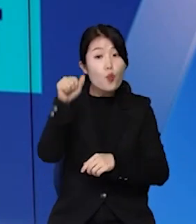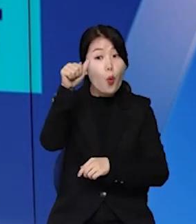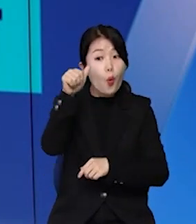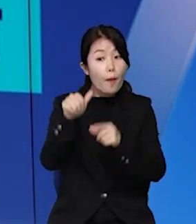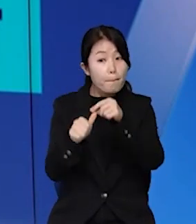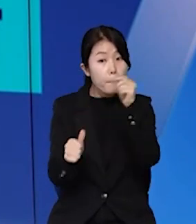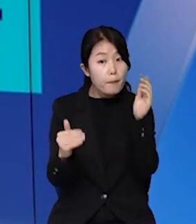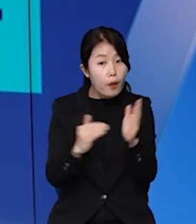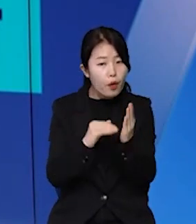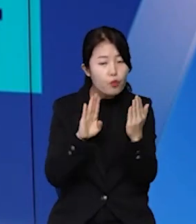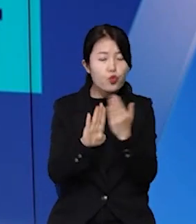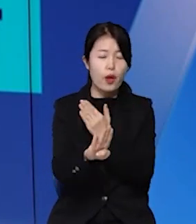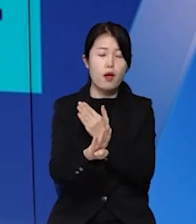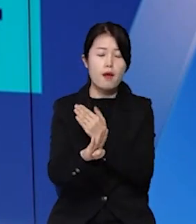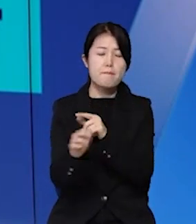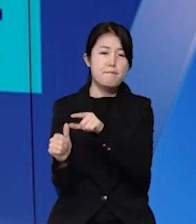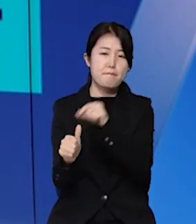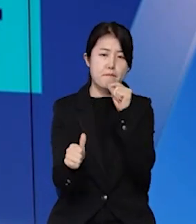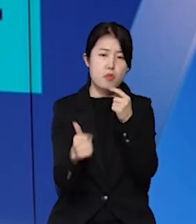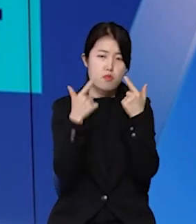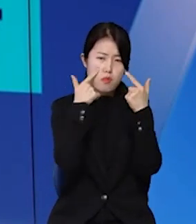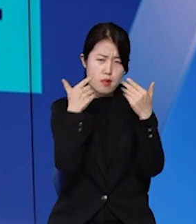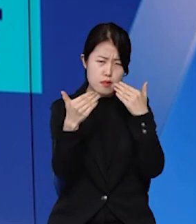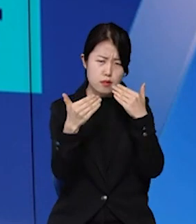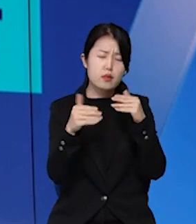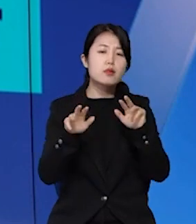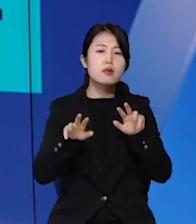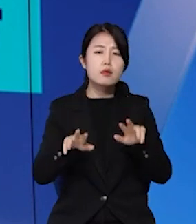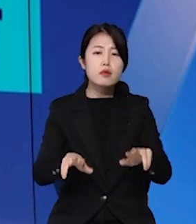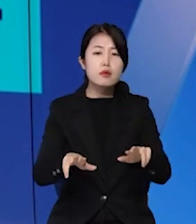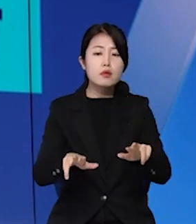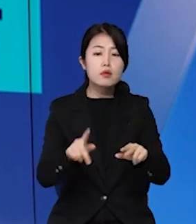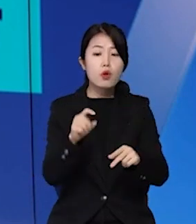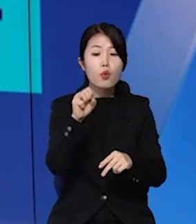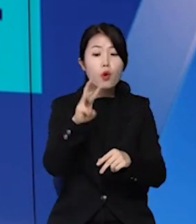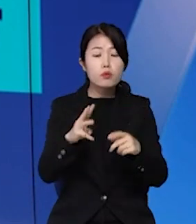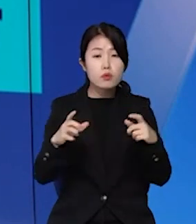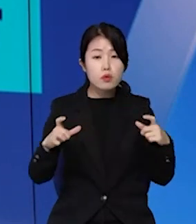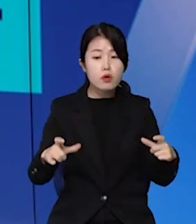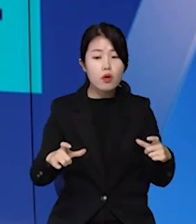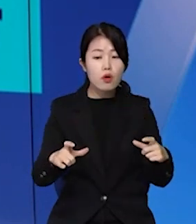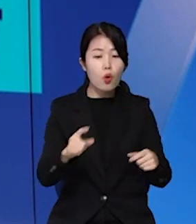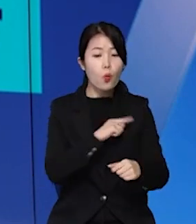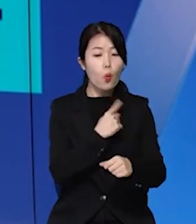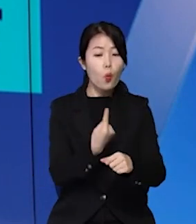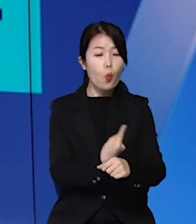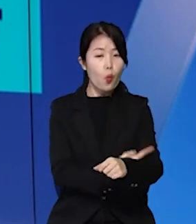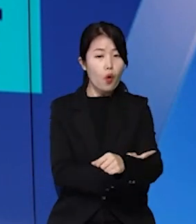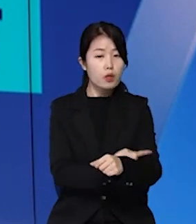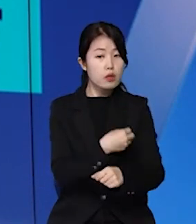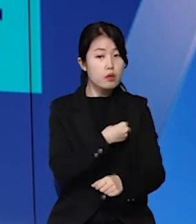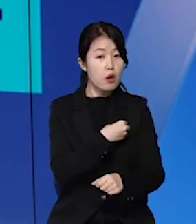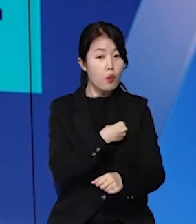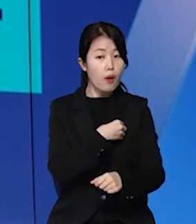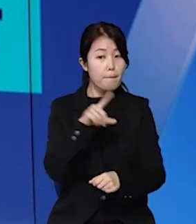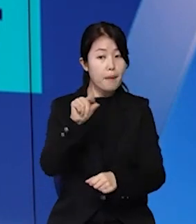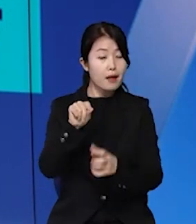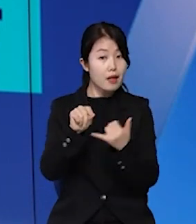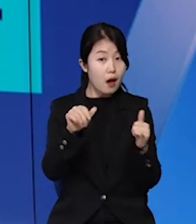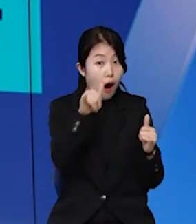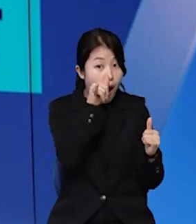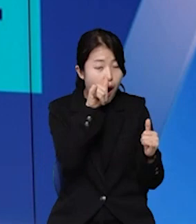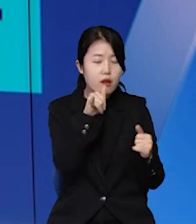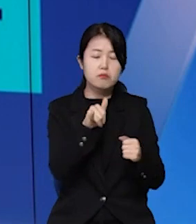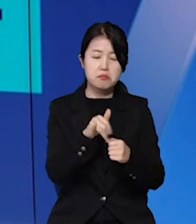지역의 정치적 현실입니다. 이렇다 보니 시중에는 광주에서는 권리당원 만 명이면 시장도 만들 수